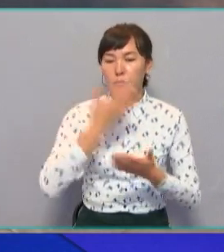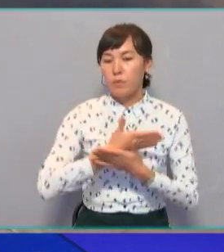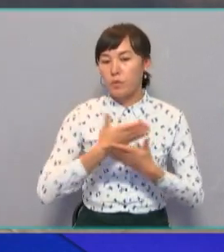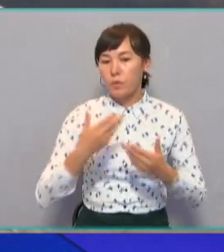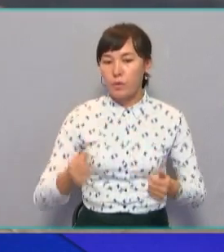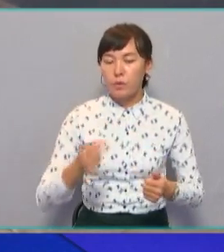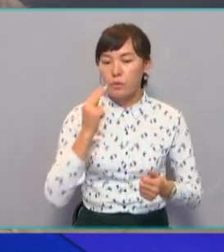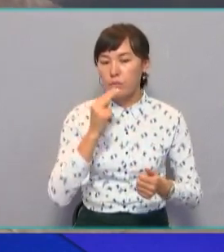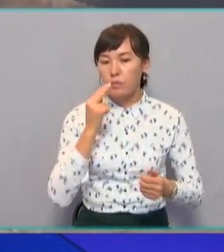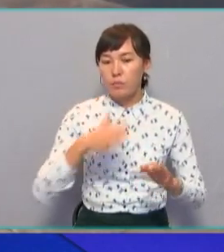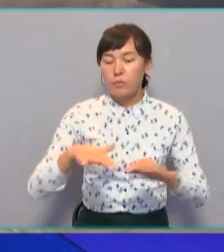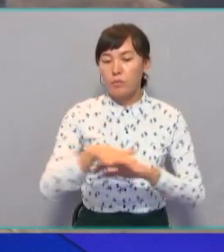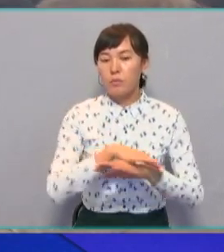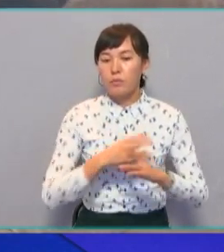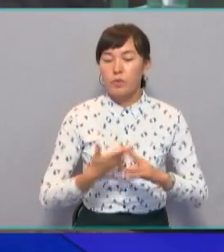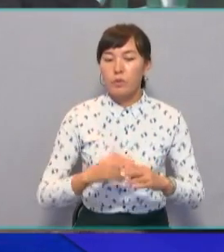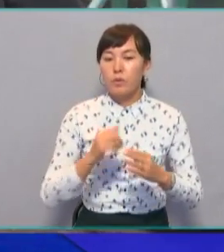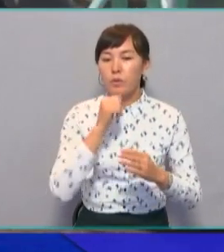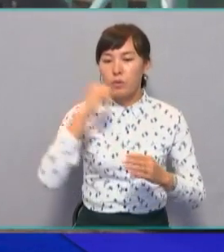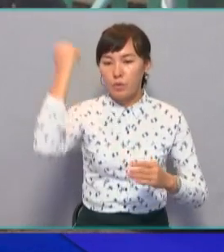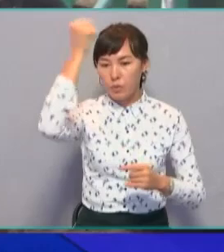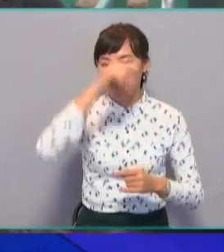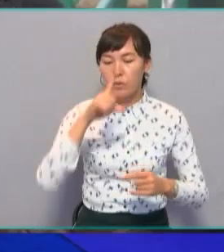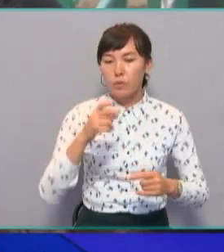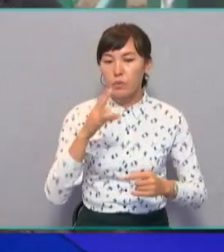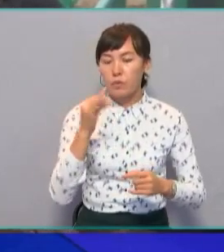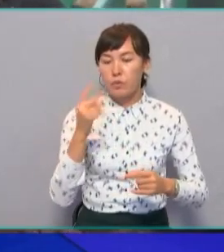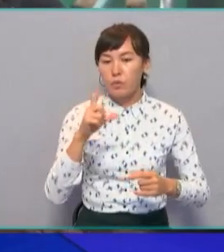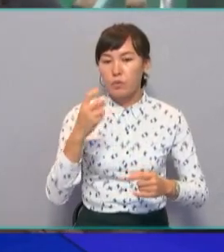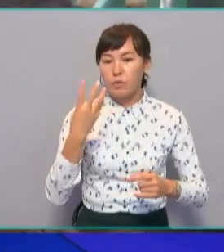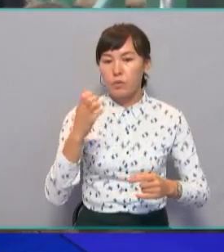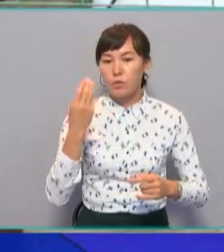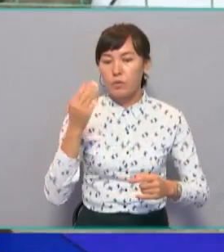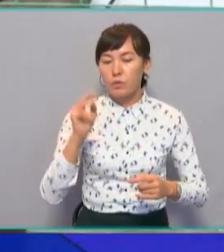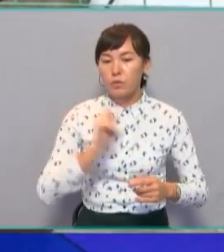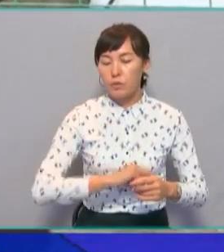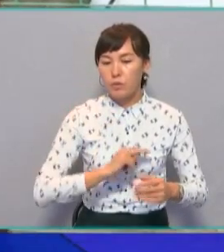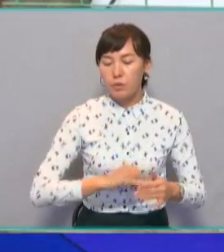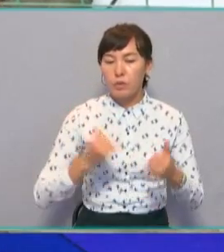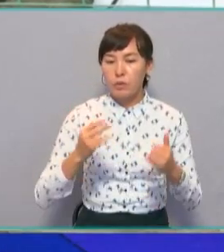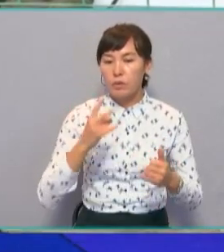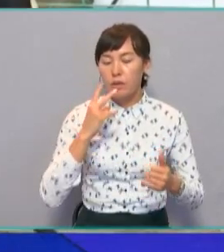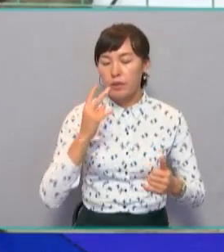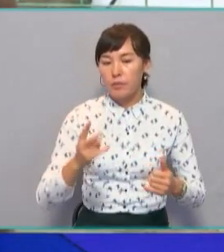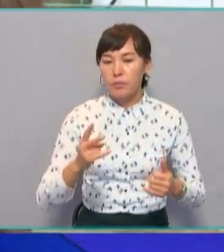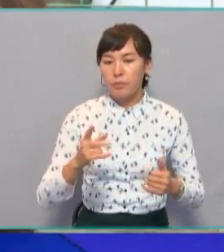төмендеп бара жатқан жайылым алқабы. Өткен ғасырда ғана 100 қойдан 150 бас қозы алатын шаруалардың қазіргі